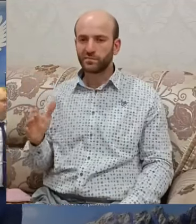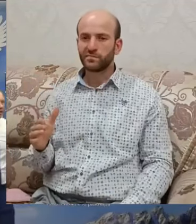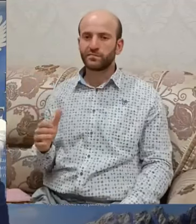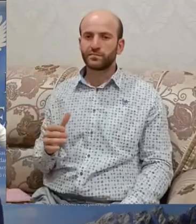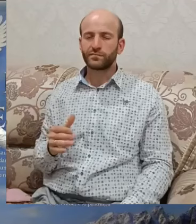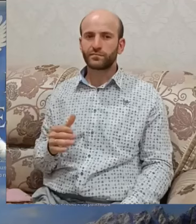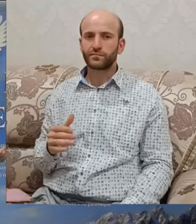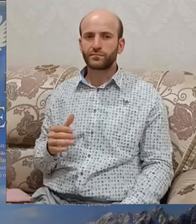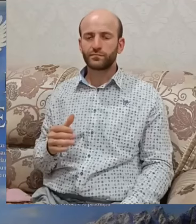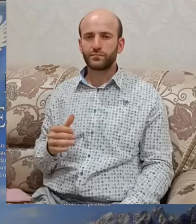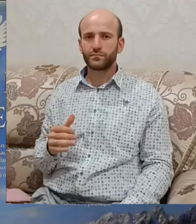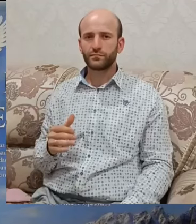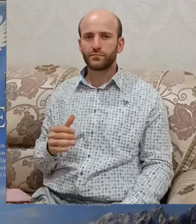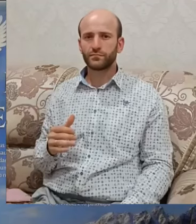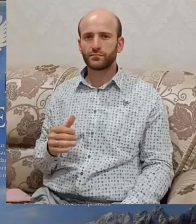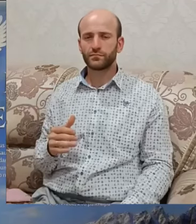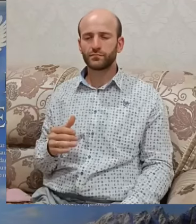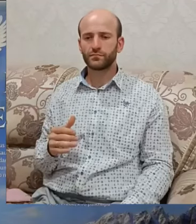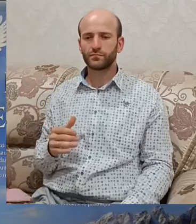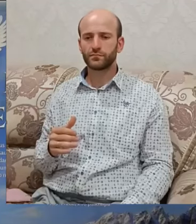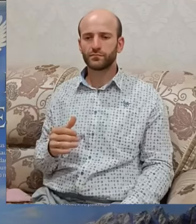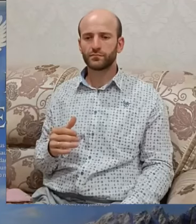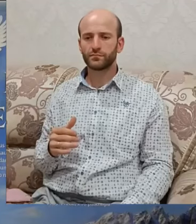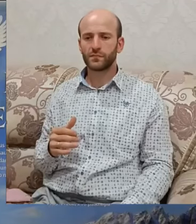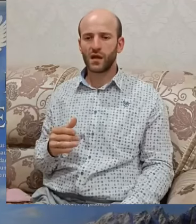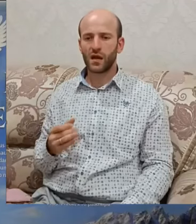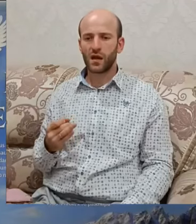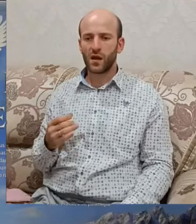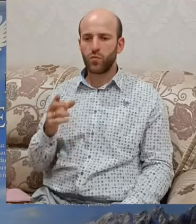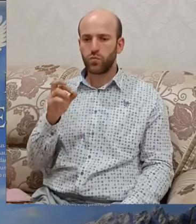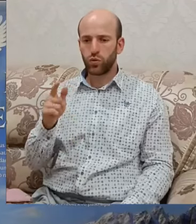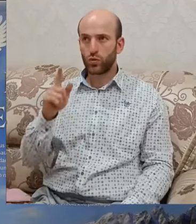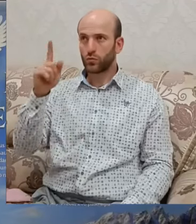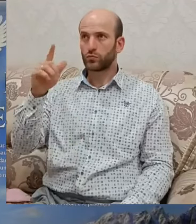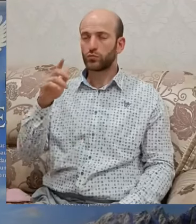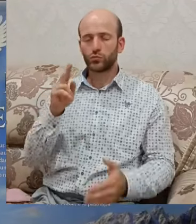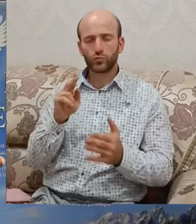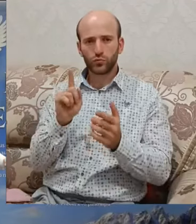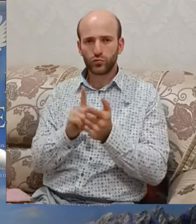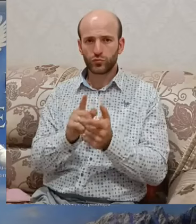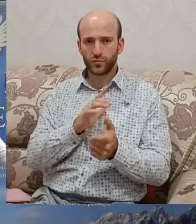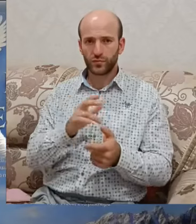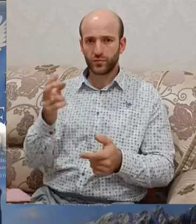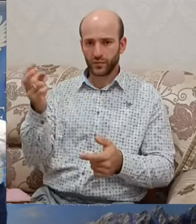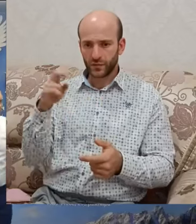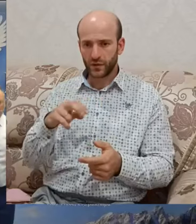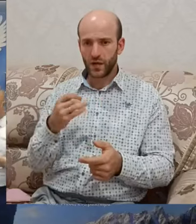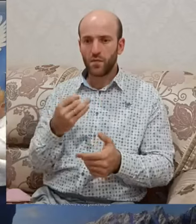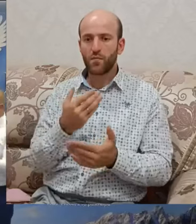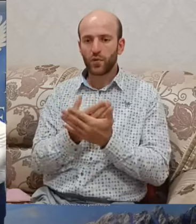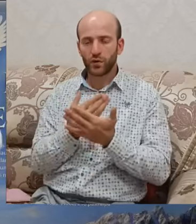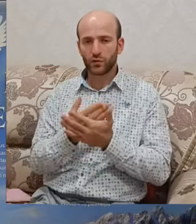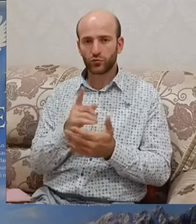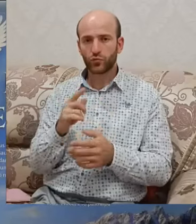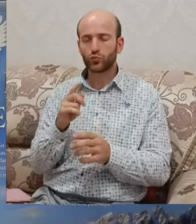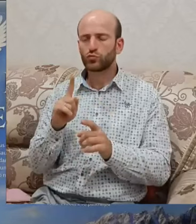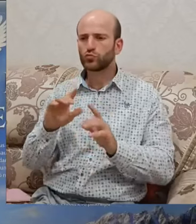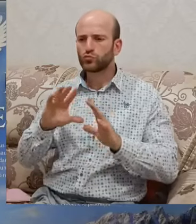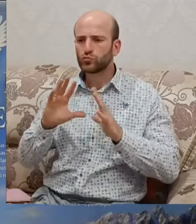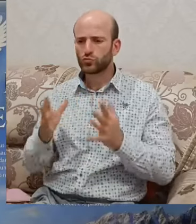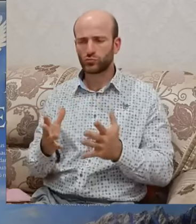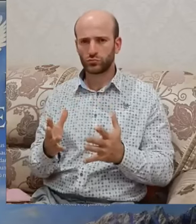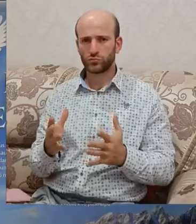Bet Dievas turėjo parodyti per šitą situaciją, kad tai, ką jisai